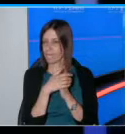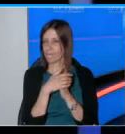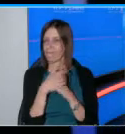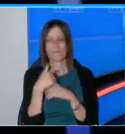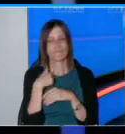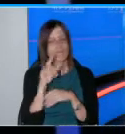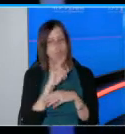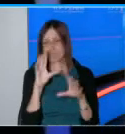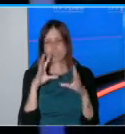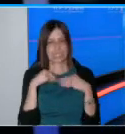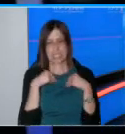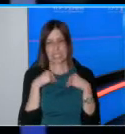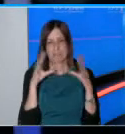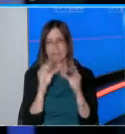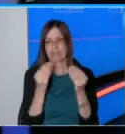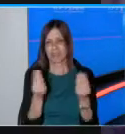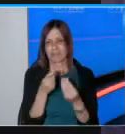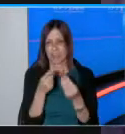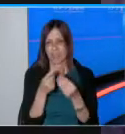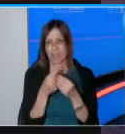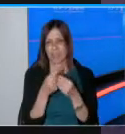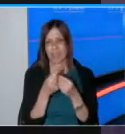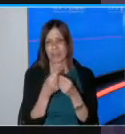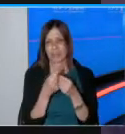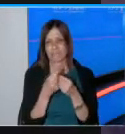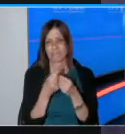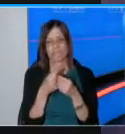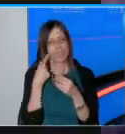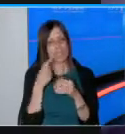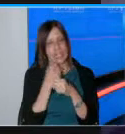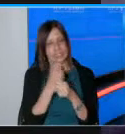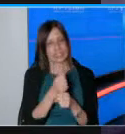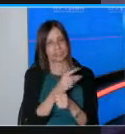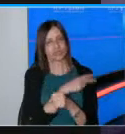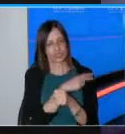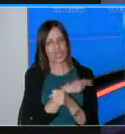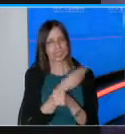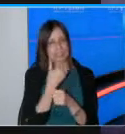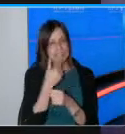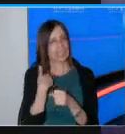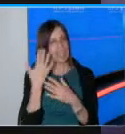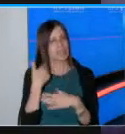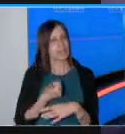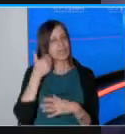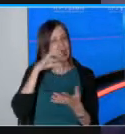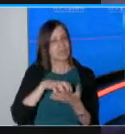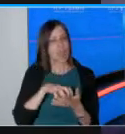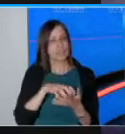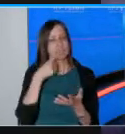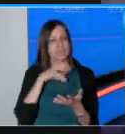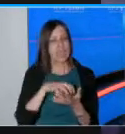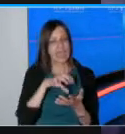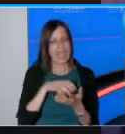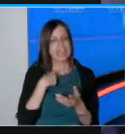אני ממש לא מסכים עם הדברים האלו. אני אייצג את משטרת ישראל. אני הייתי מפקד מחוז מרכז, אני